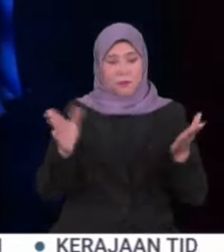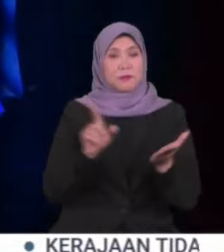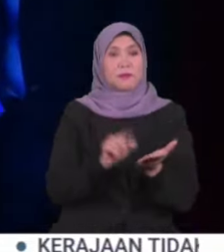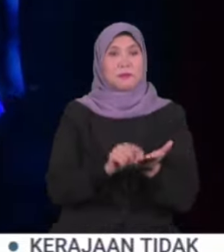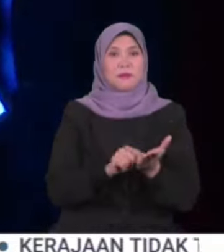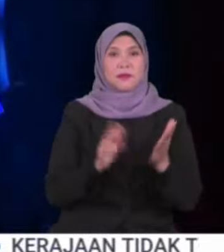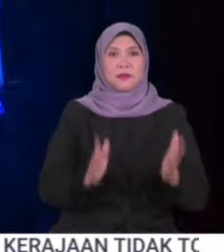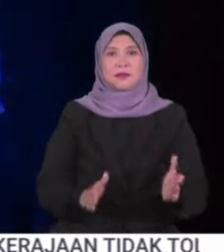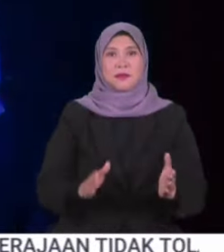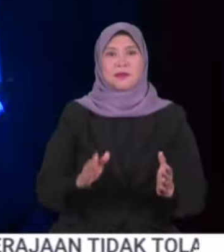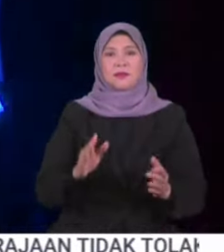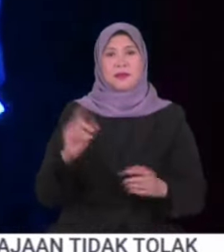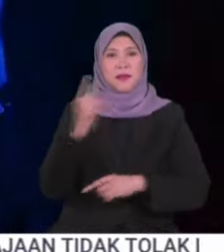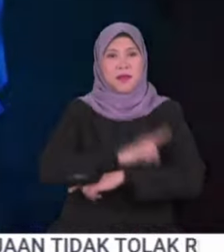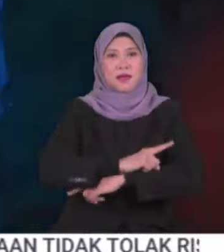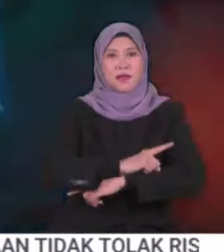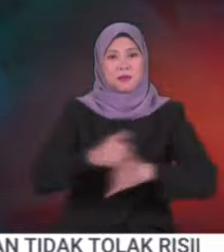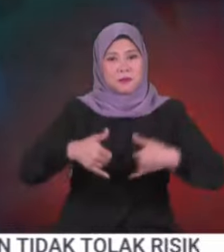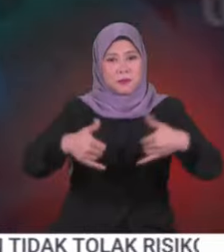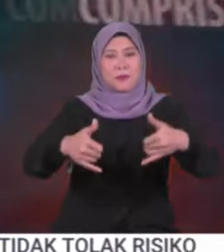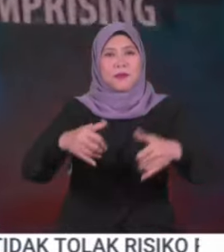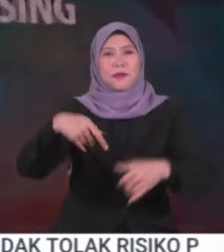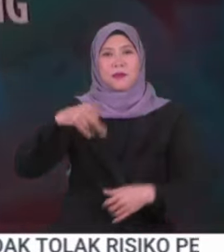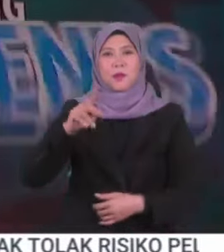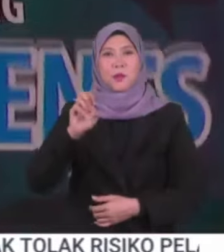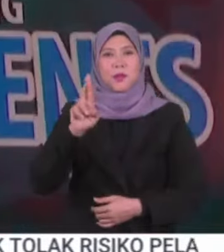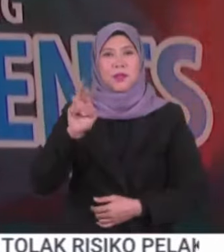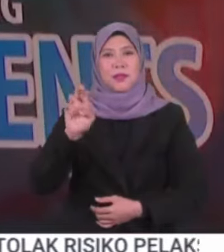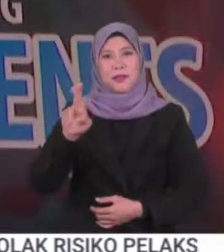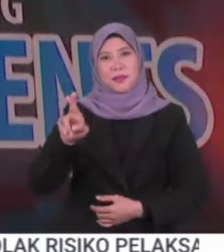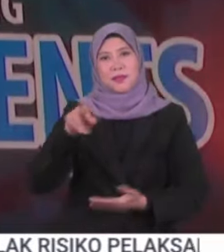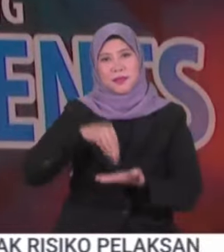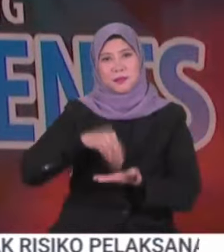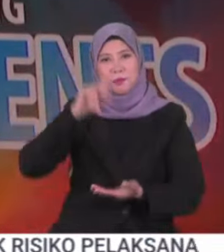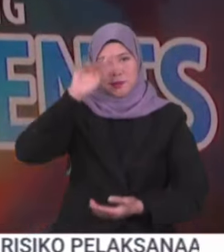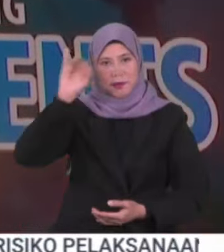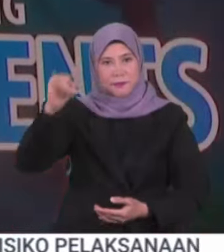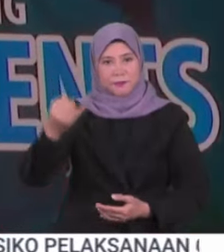apresiasi industri Korea 2023 di Putra Jaya